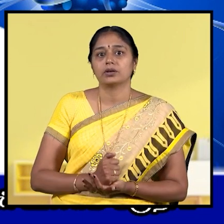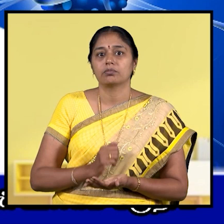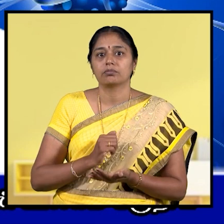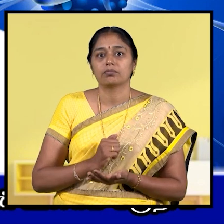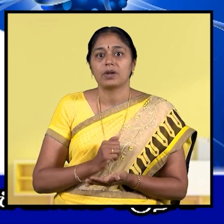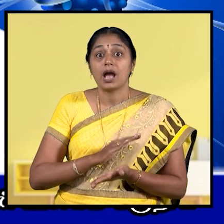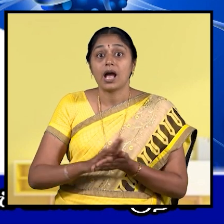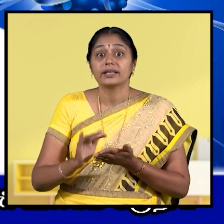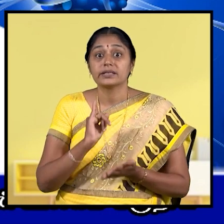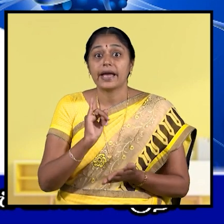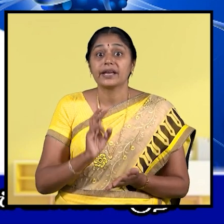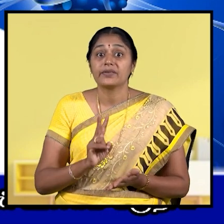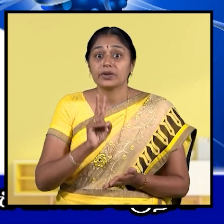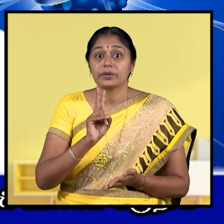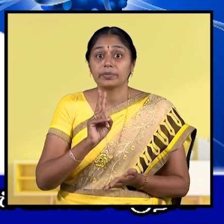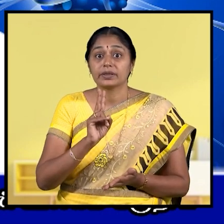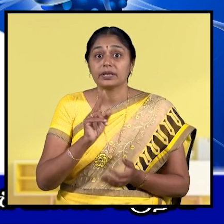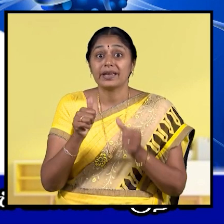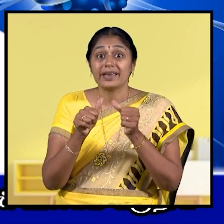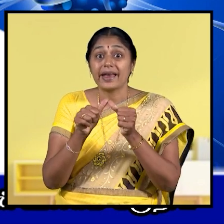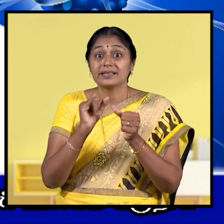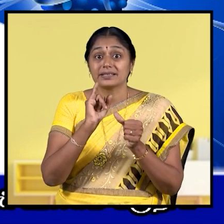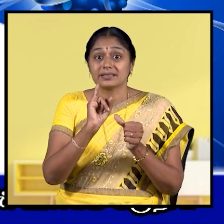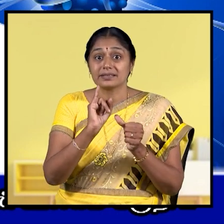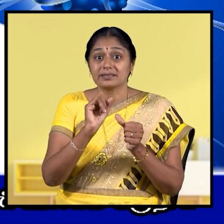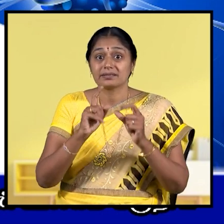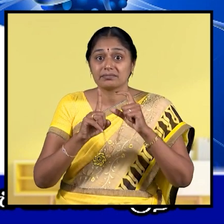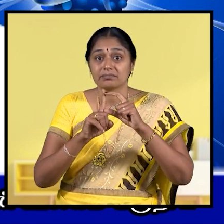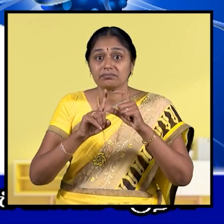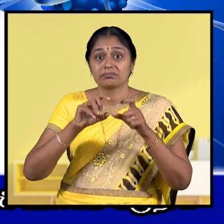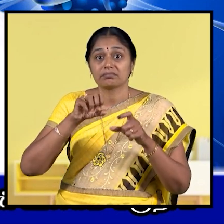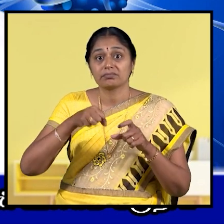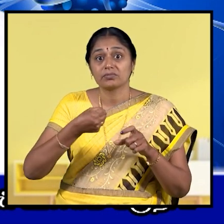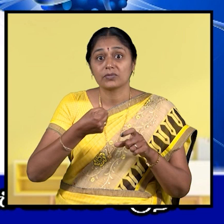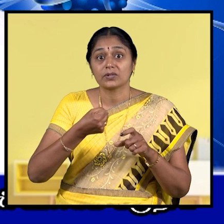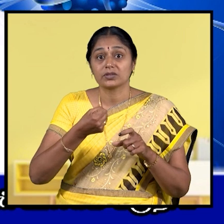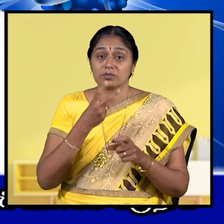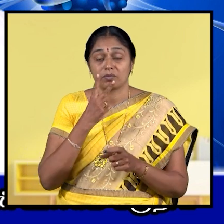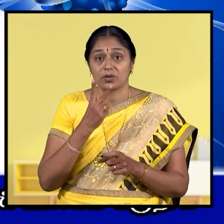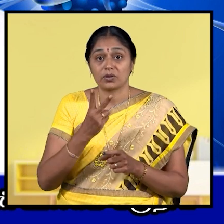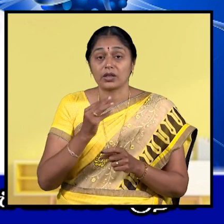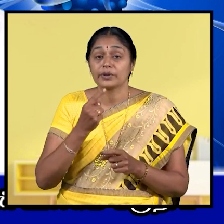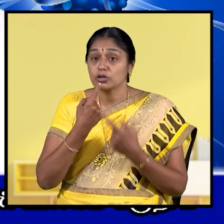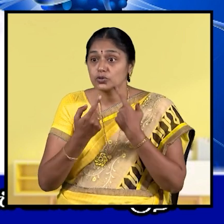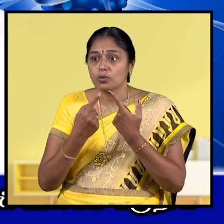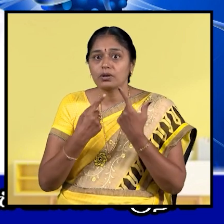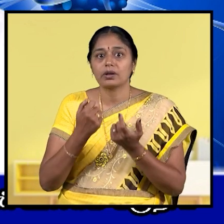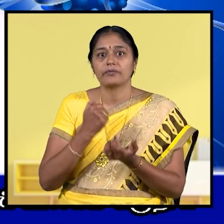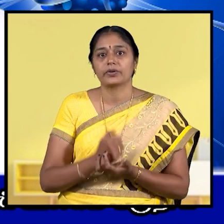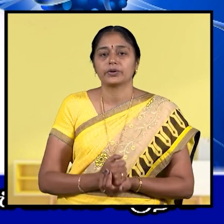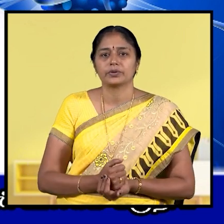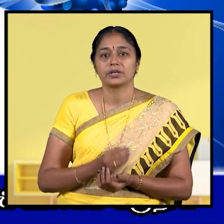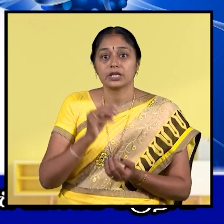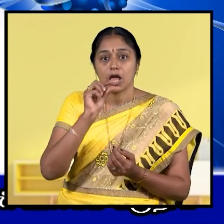விழிப்புணர்வு ஏற்படுத்தி இப்போ சமுதாயத்தில் கடந்த காலகட்டங்களில் பார்த்தோன்னா இப்போ எய்ட்ஸ் நோய் கொஞ்சம் குறைஞ்சிருக்கிறத நம்ம வந்து பார்க்குறோம். மாணவ செல்வங்களே, இப்போது வந்து எய்ட்ஸ் நோயை பற்றி சில குறிப்புகள்